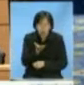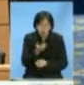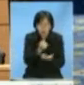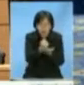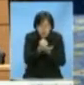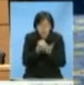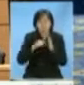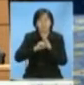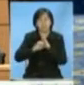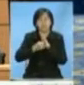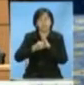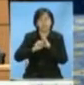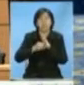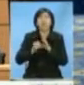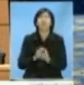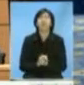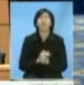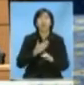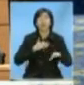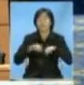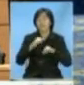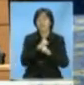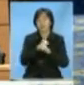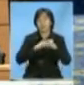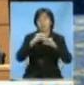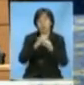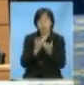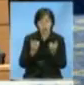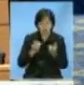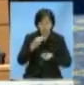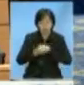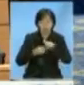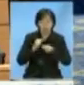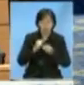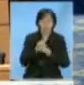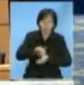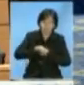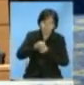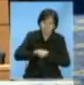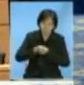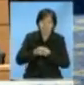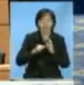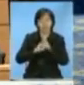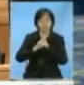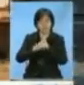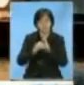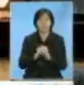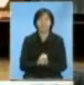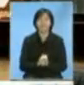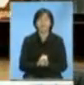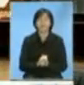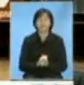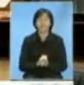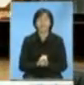ร์เถอะอย่าผมเคยจัดโครงการตลาดสินค้าเกษตรที่จังหวัดจันทบุรีเพื่อให้เกิดอยู่ที่จันทบุ